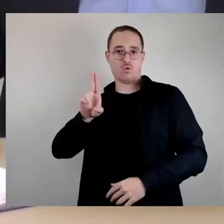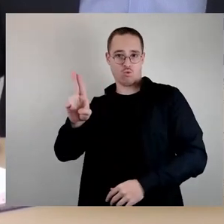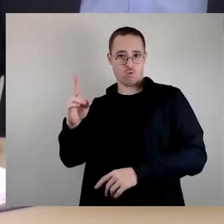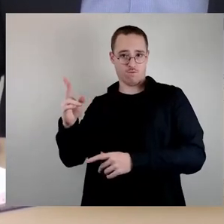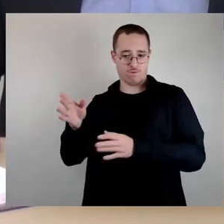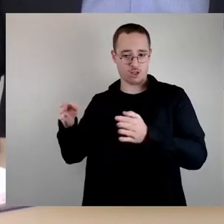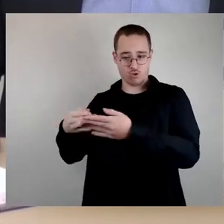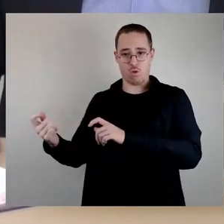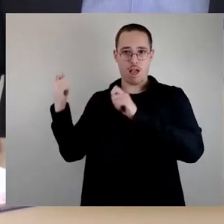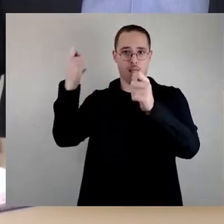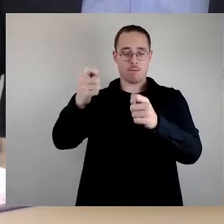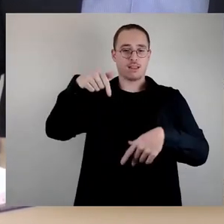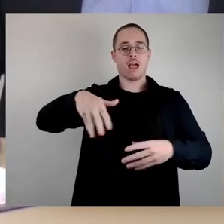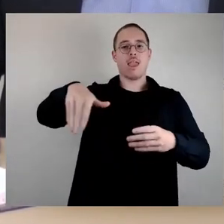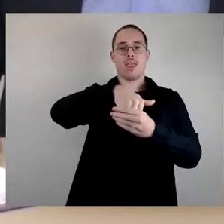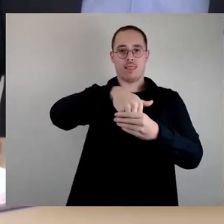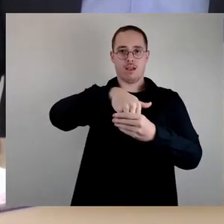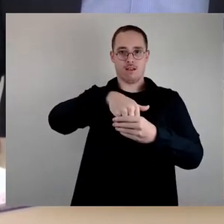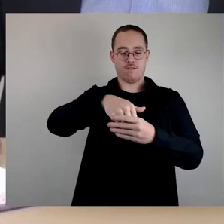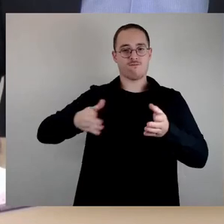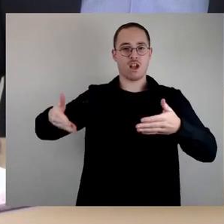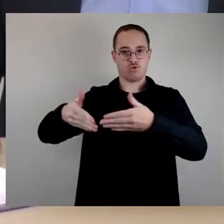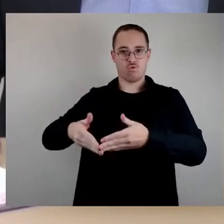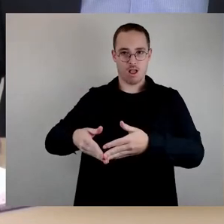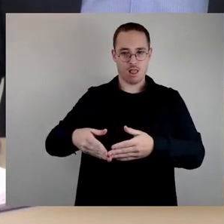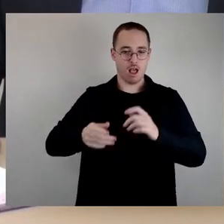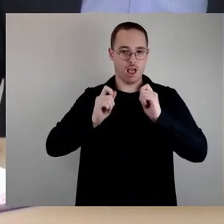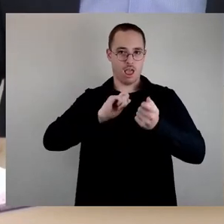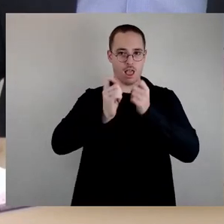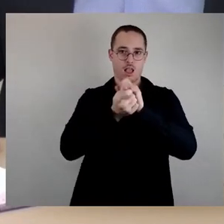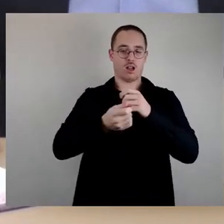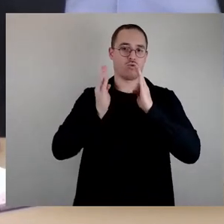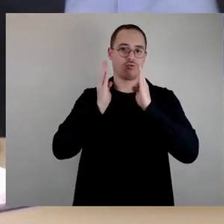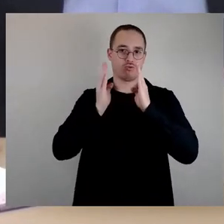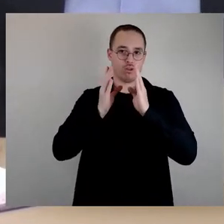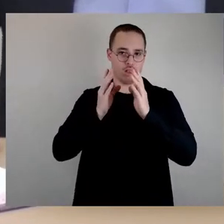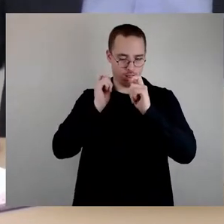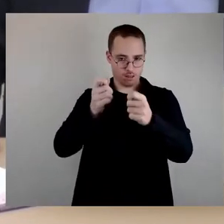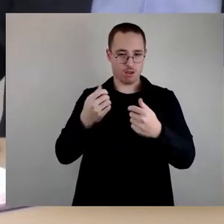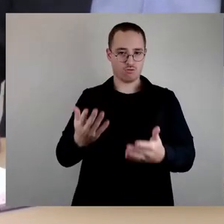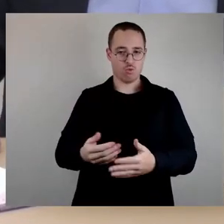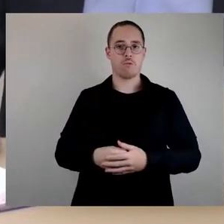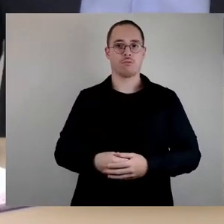den wir im Sportausschuss beredet haben. Wer will, aber zunächst Anke Wagner, bitte schön.